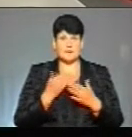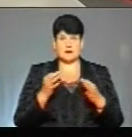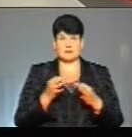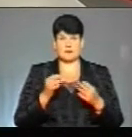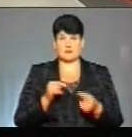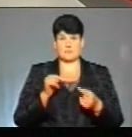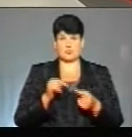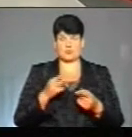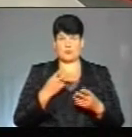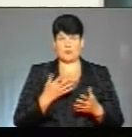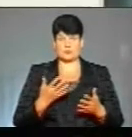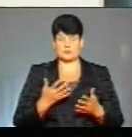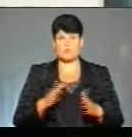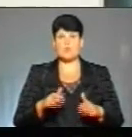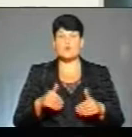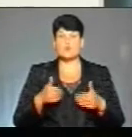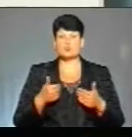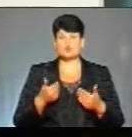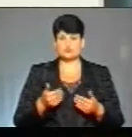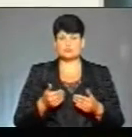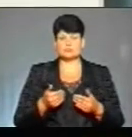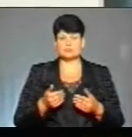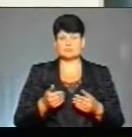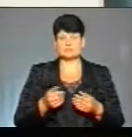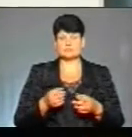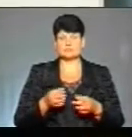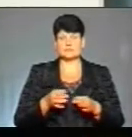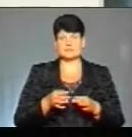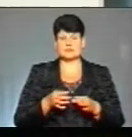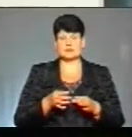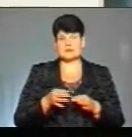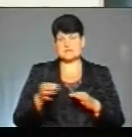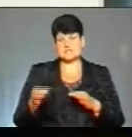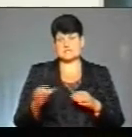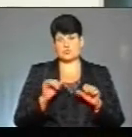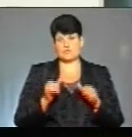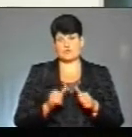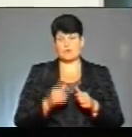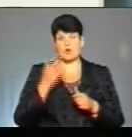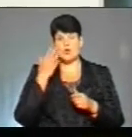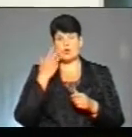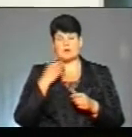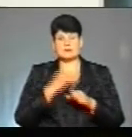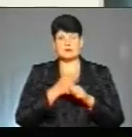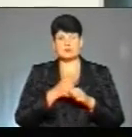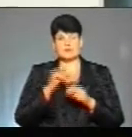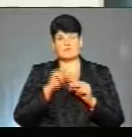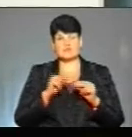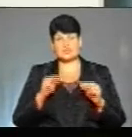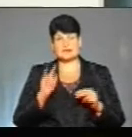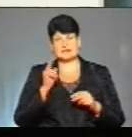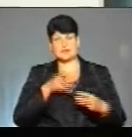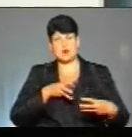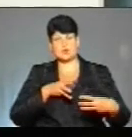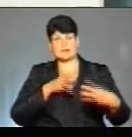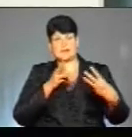ніяких протипоказів, пропонують дистанційну форму навчання, коли вчитель з дитиною працює онлайн.